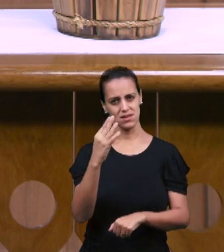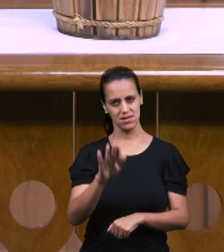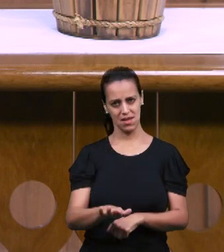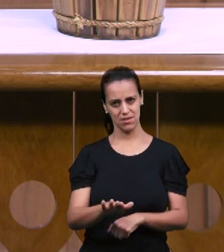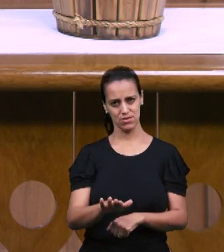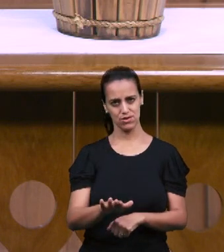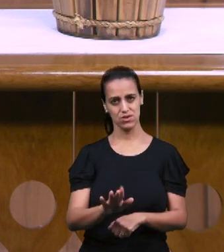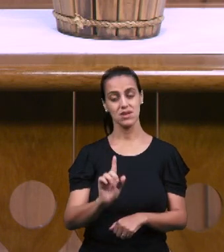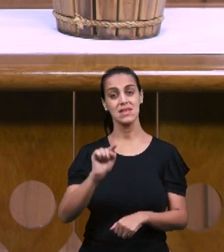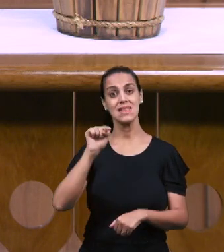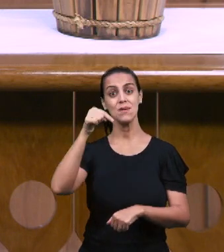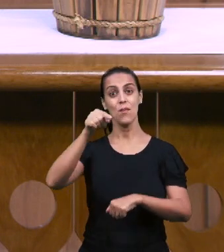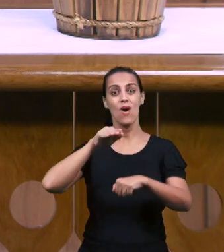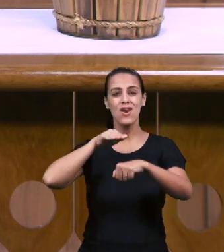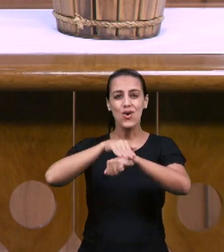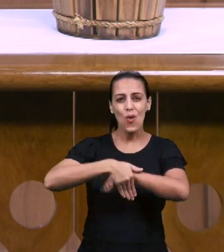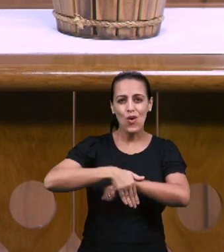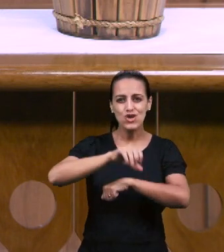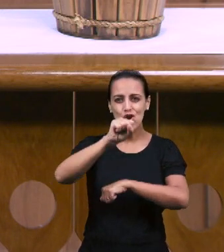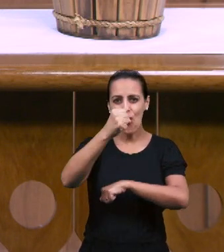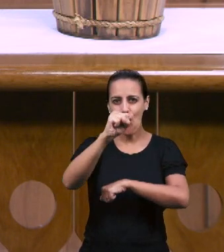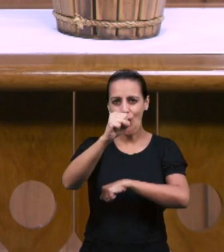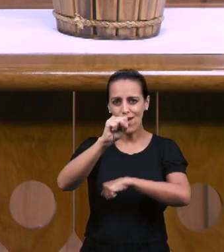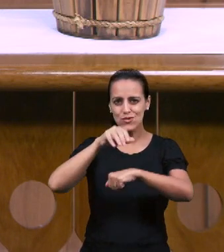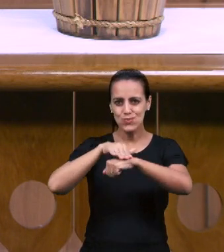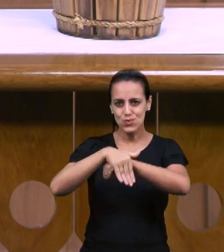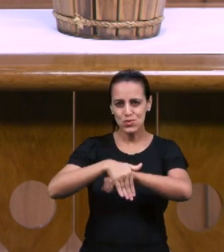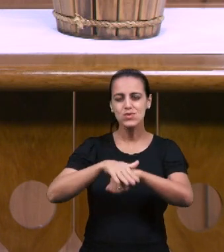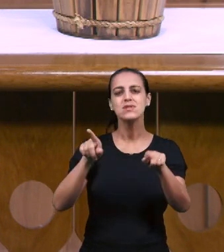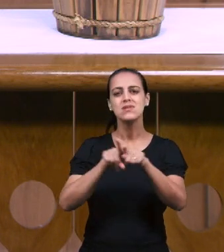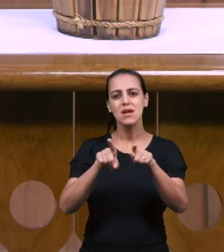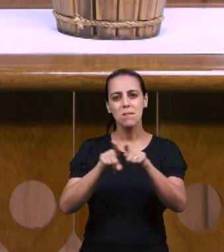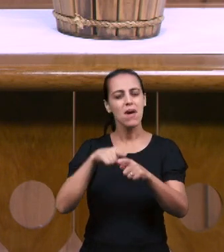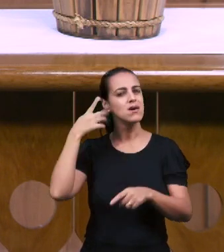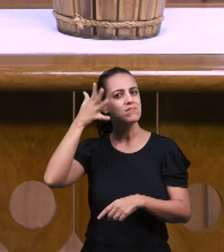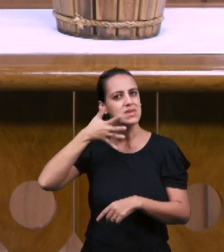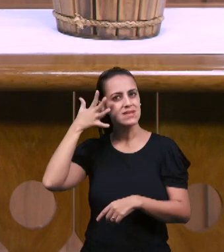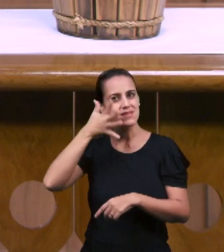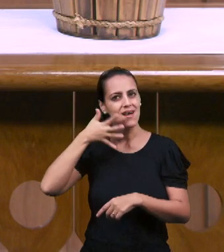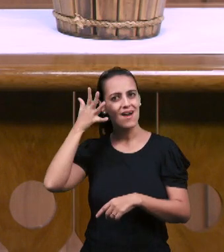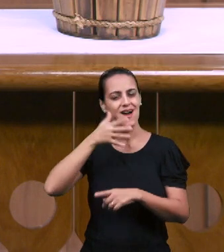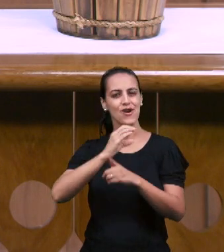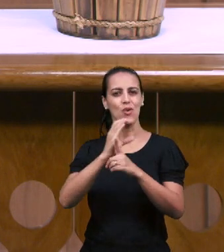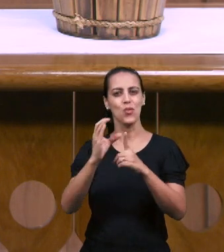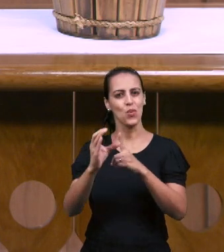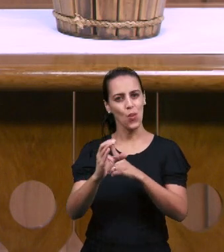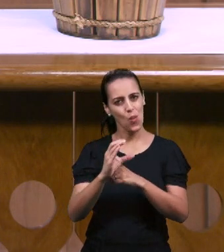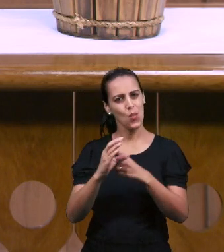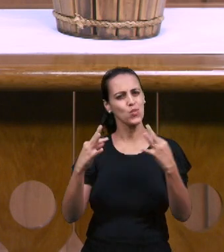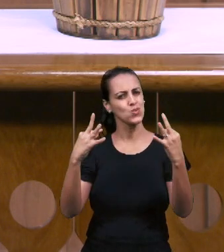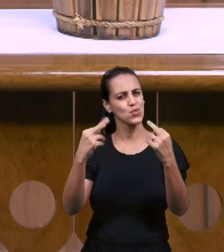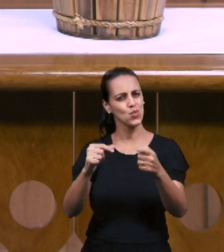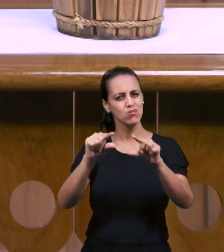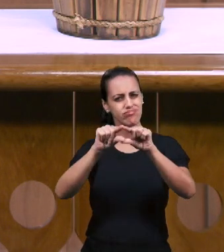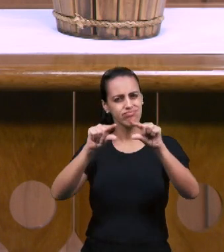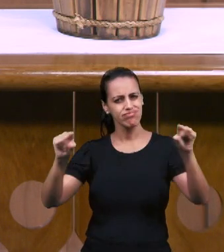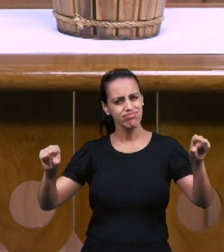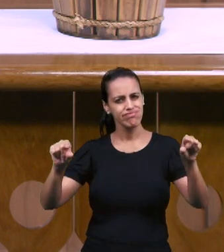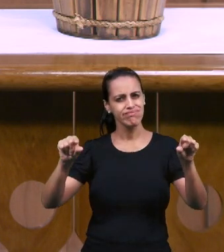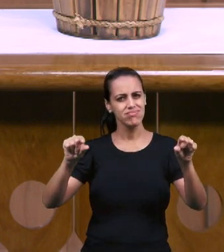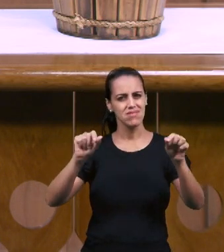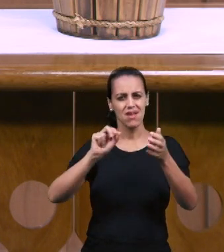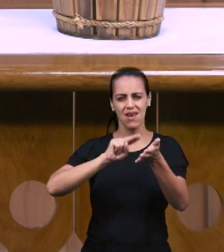Et le soir, 20h, nous allons voir la prédication de la parole de Dieu. Tous doivent partager le lien de cette